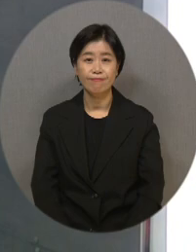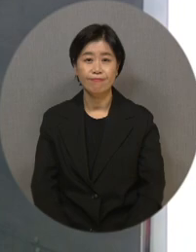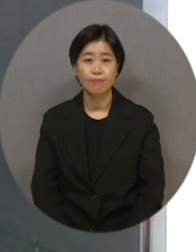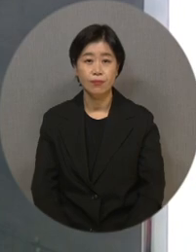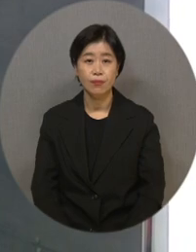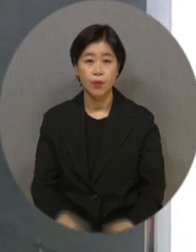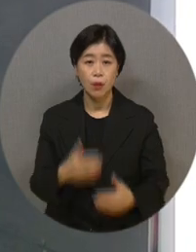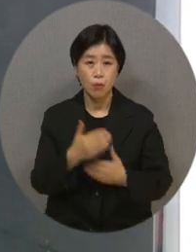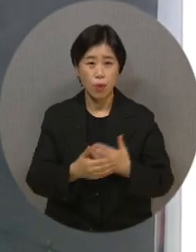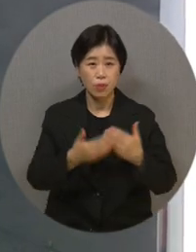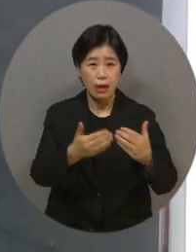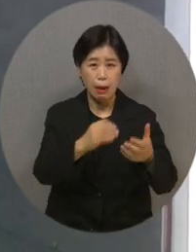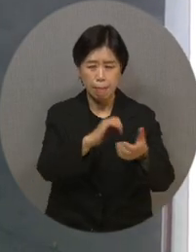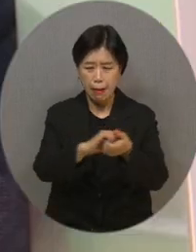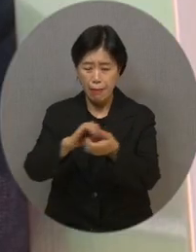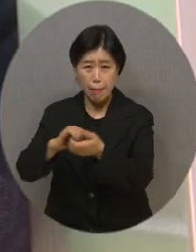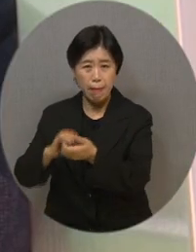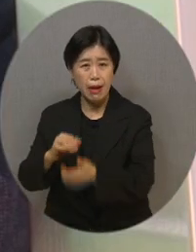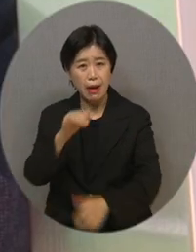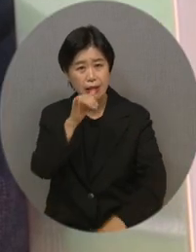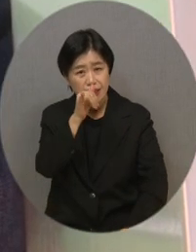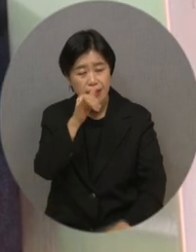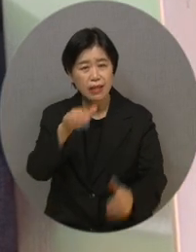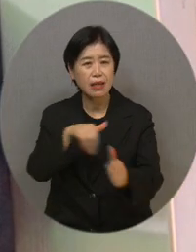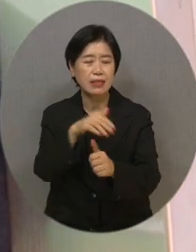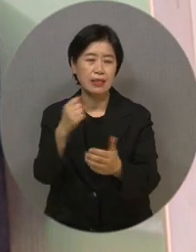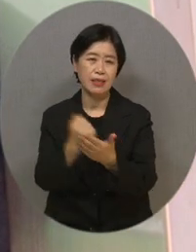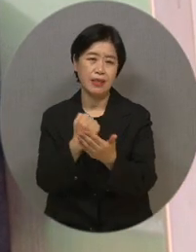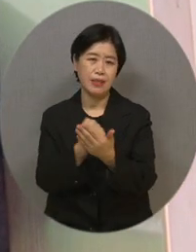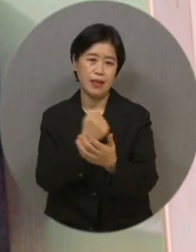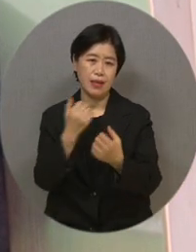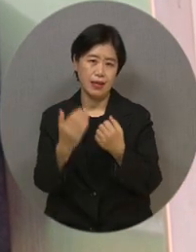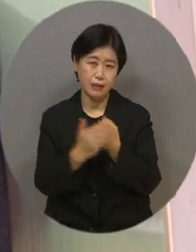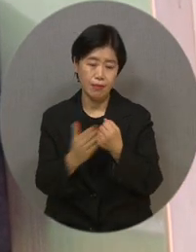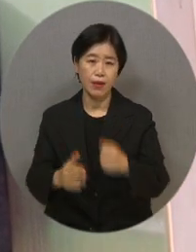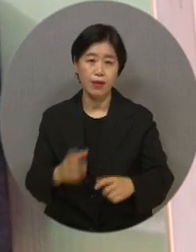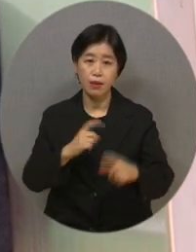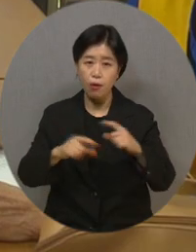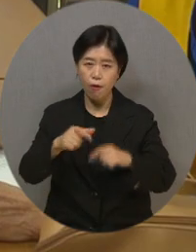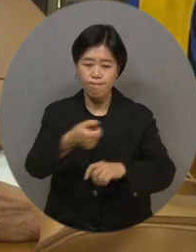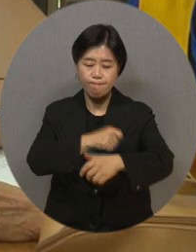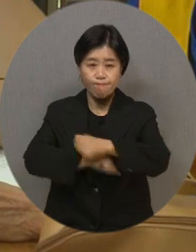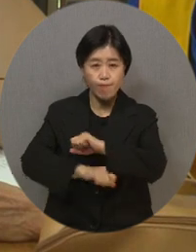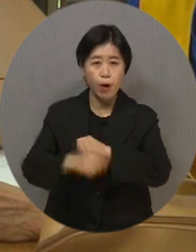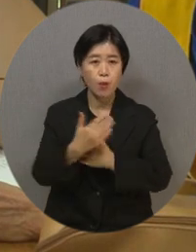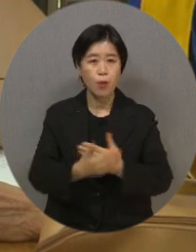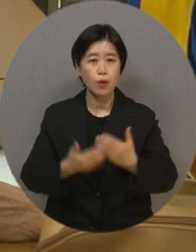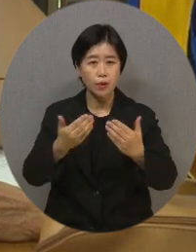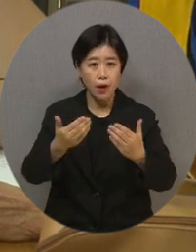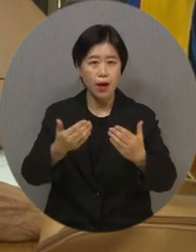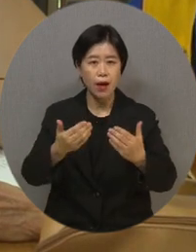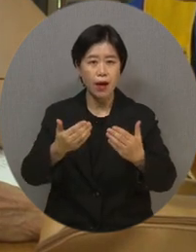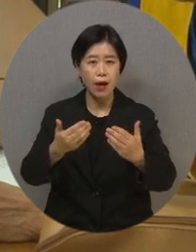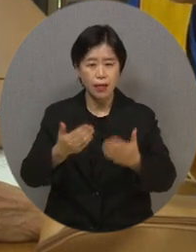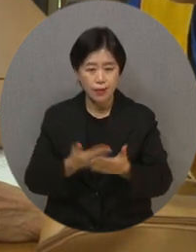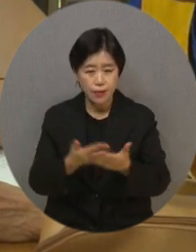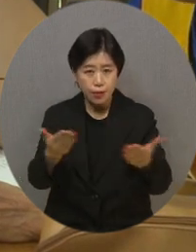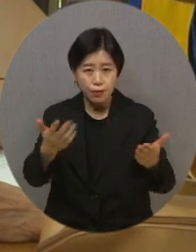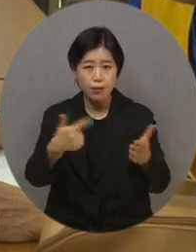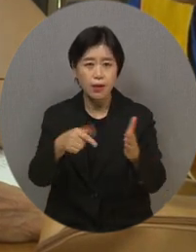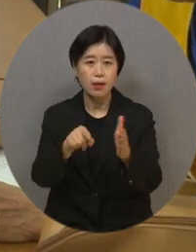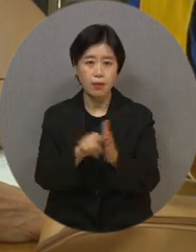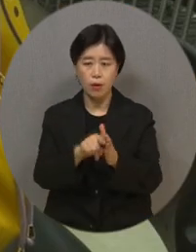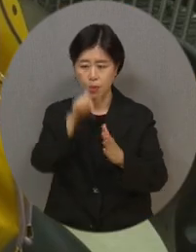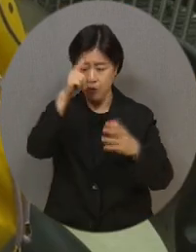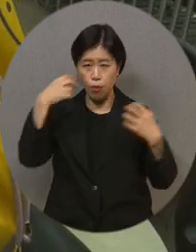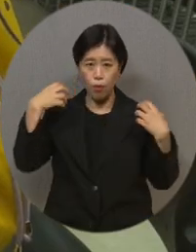봉사가 한정적으로 이루어질 수밖에 없는 현실에 안타까움을 전하며 조금 더 적극적으로 봉사가 이루어질 수 있도록